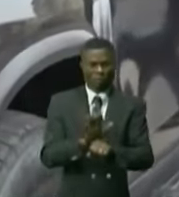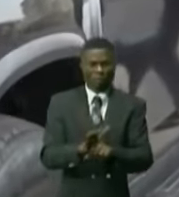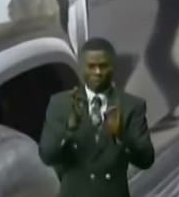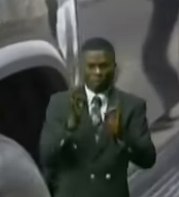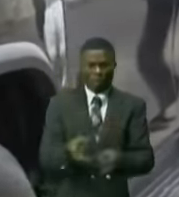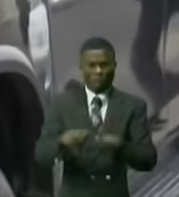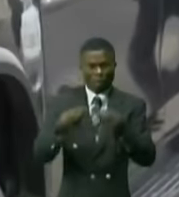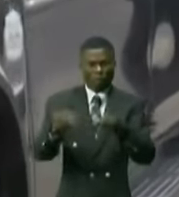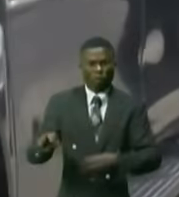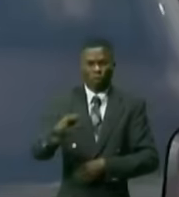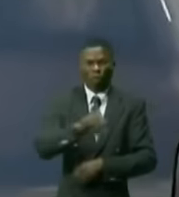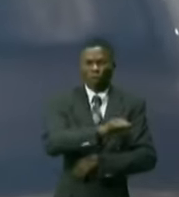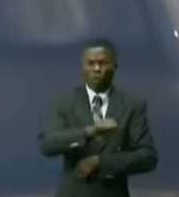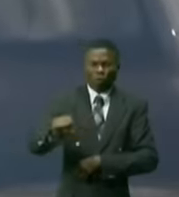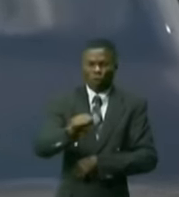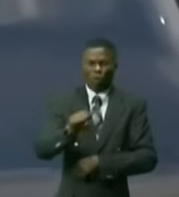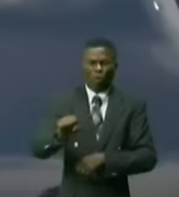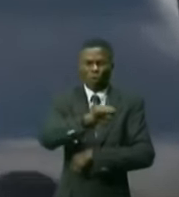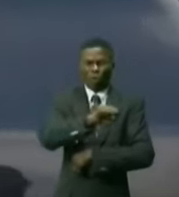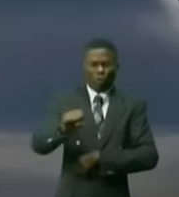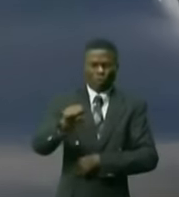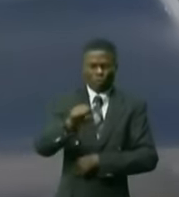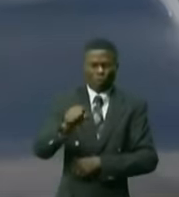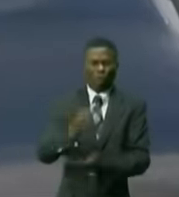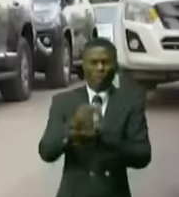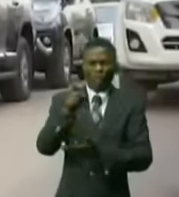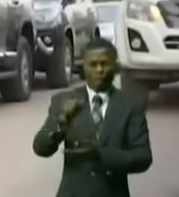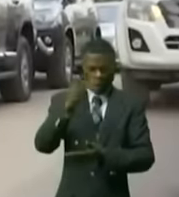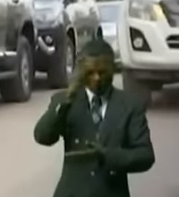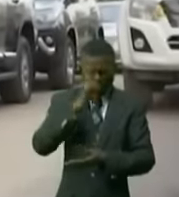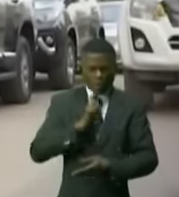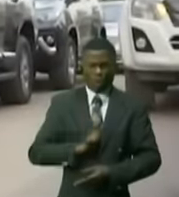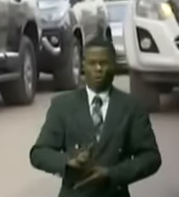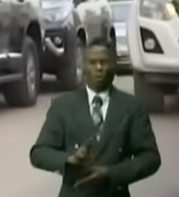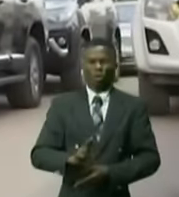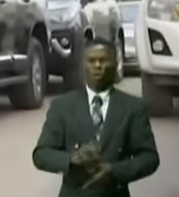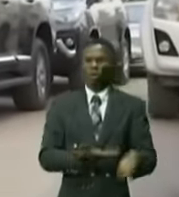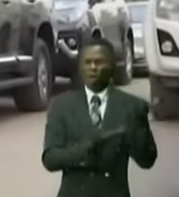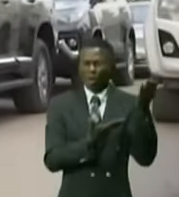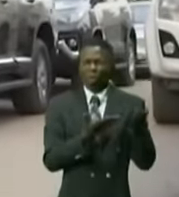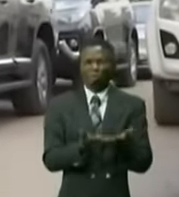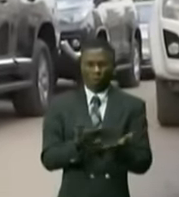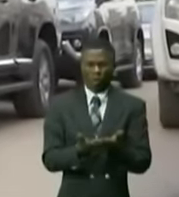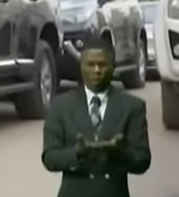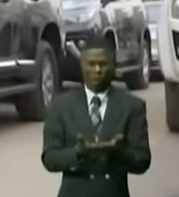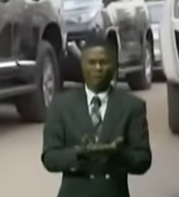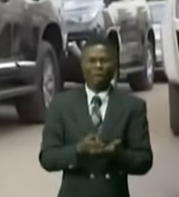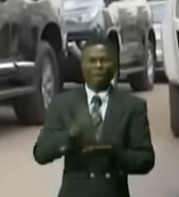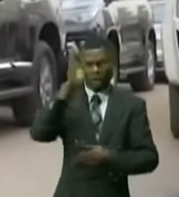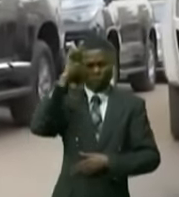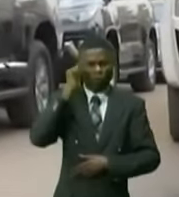votre disposition de voitures qui fera de vous l'homme ou la femme la plus importante.